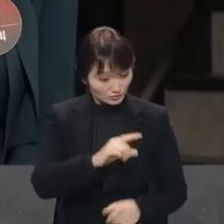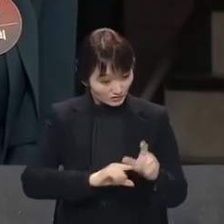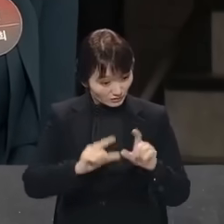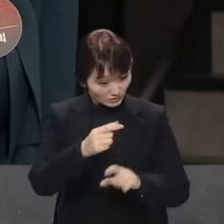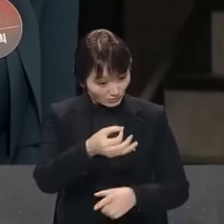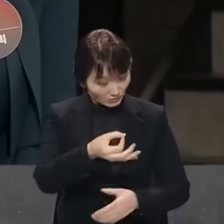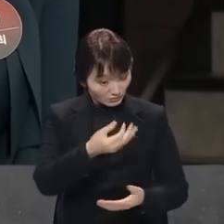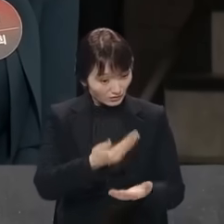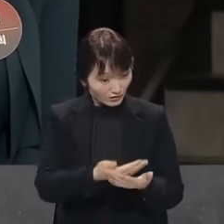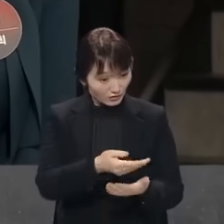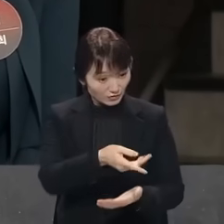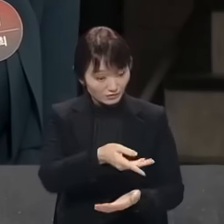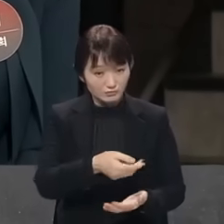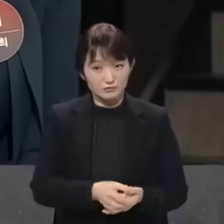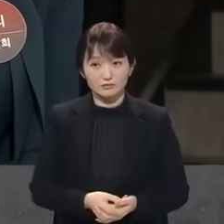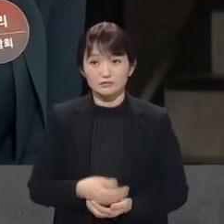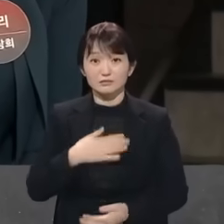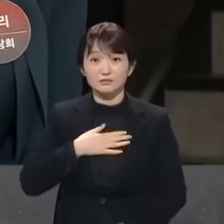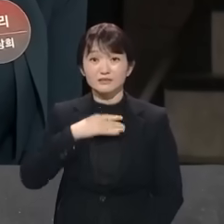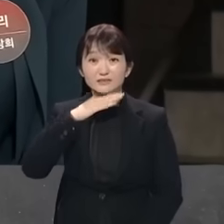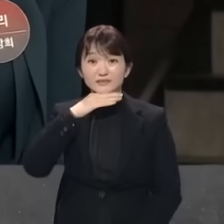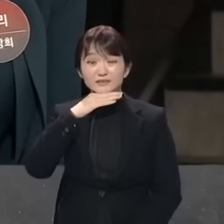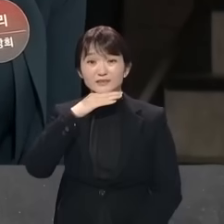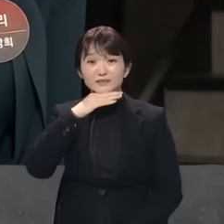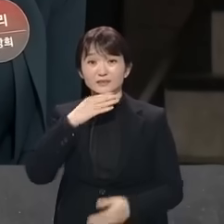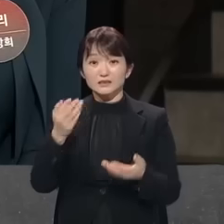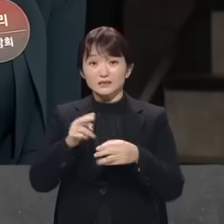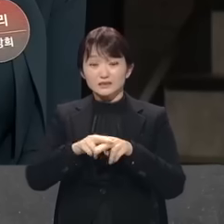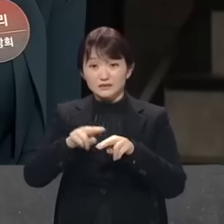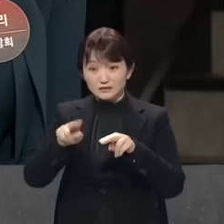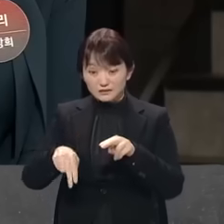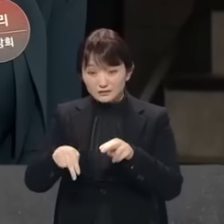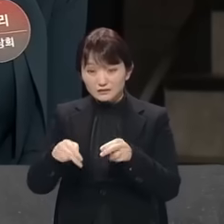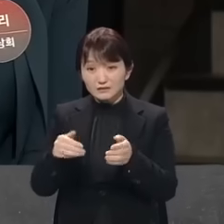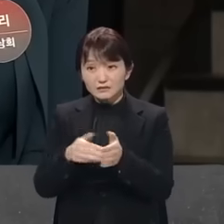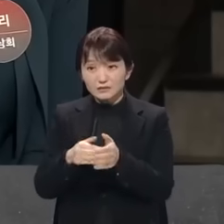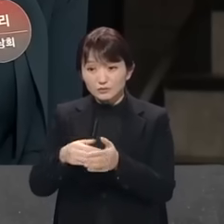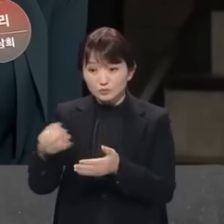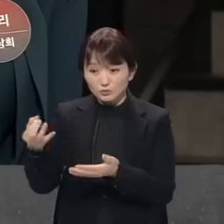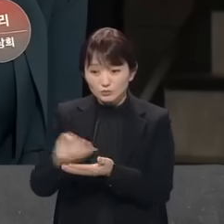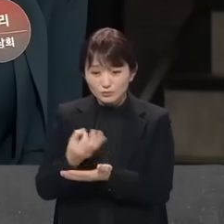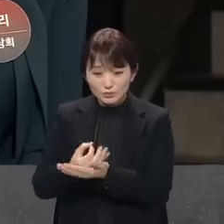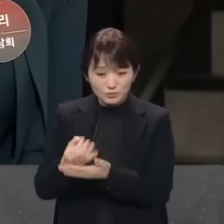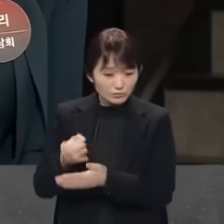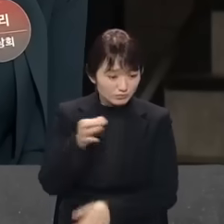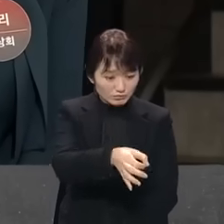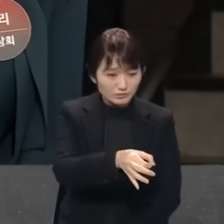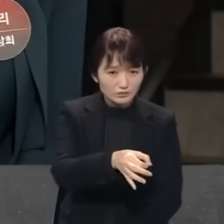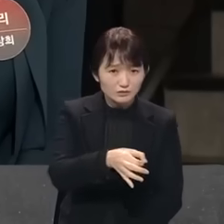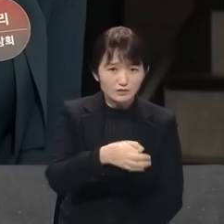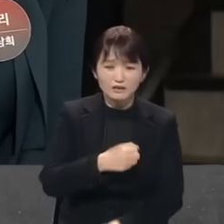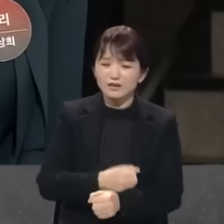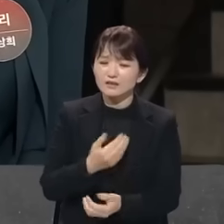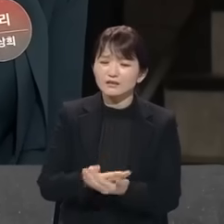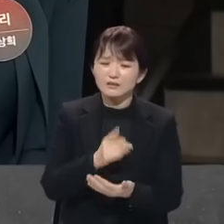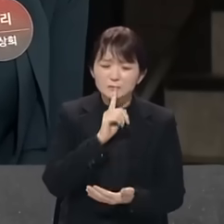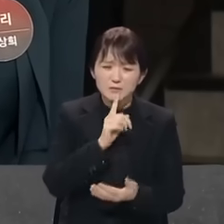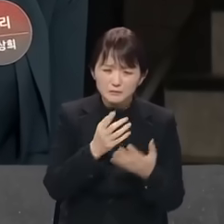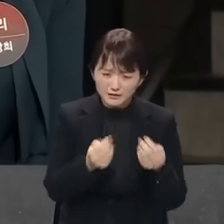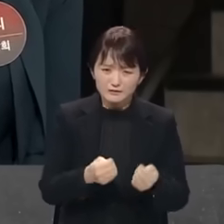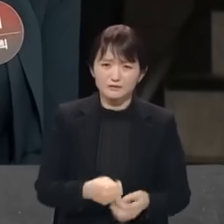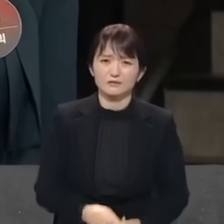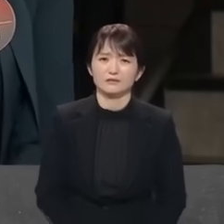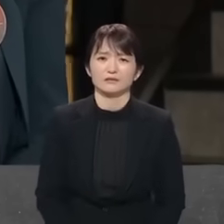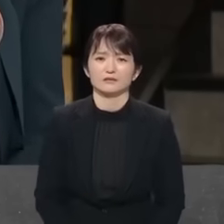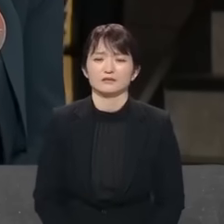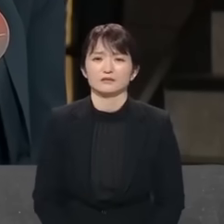아이이 나이에 퇴직할 때까지 돈 벌어다가 생활 갖다 주는 사람 어디 있다고 이렇게 해 달라는게 맞니 말이 많다